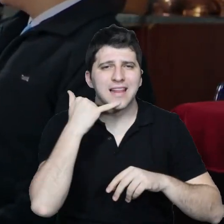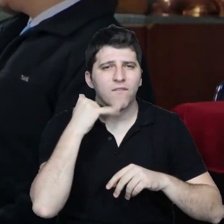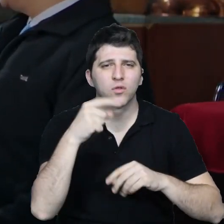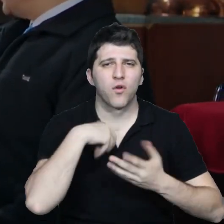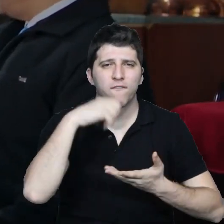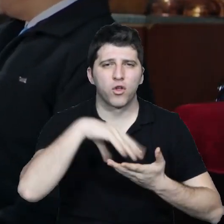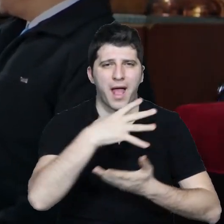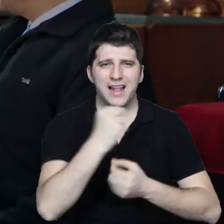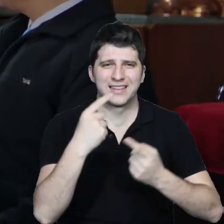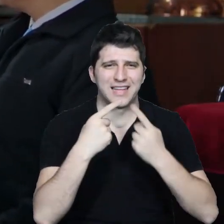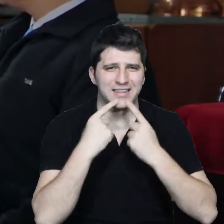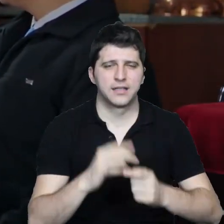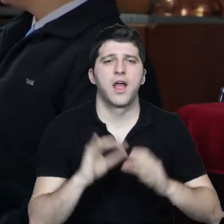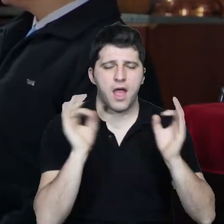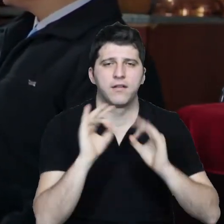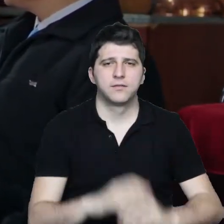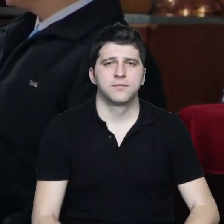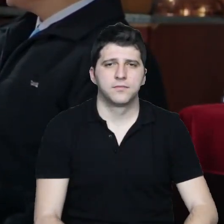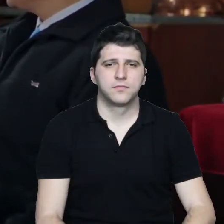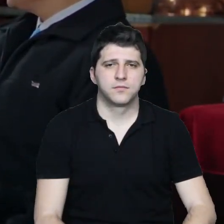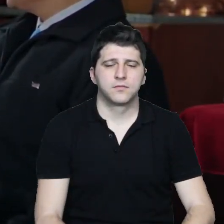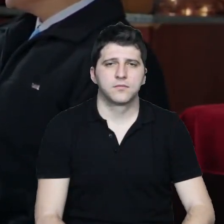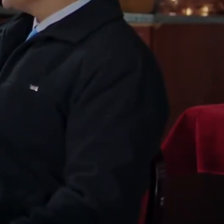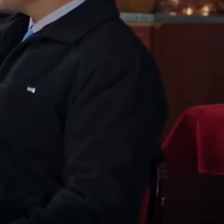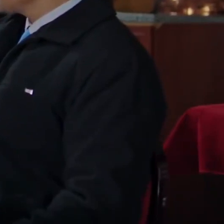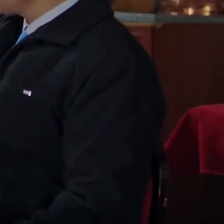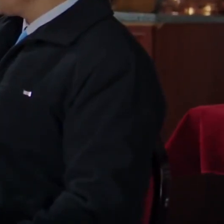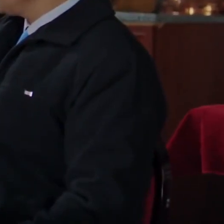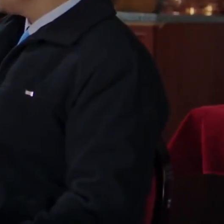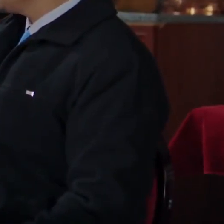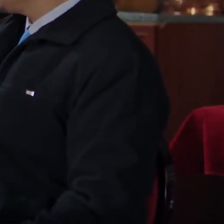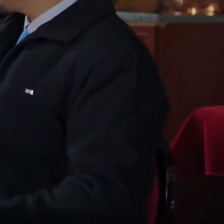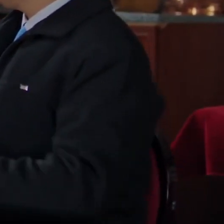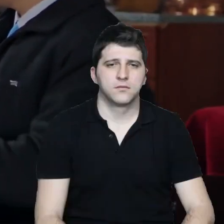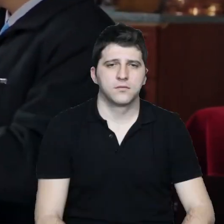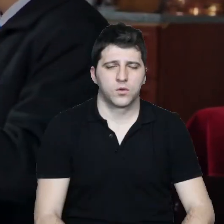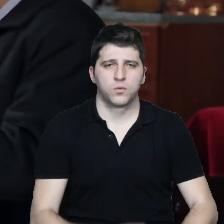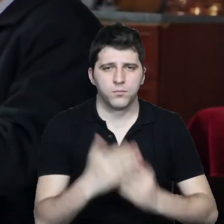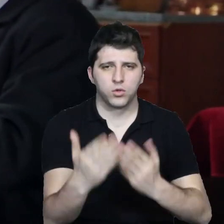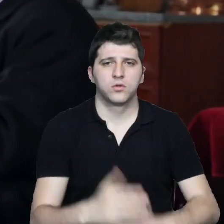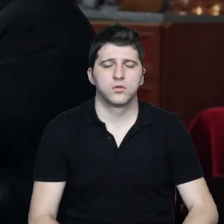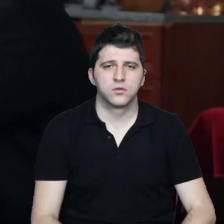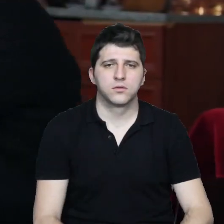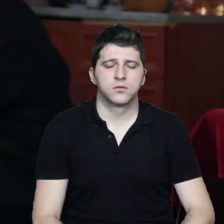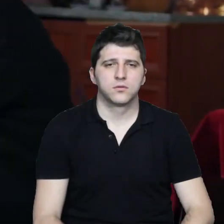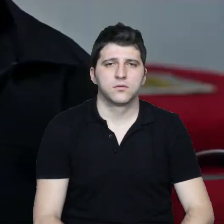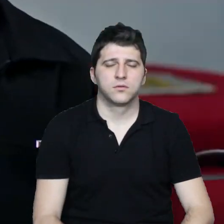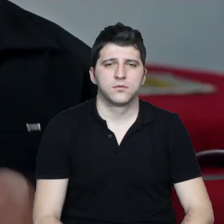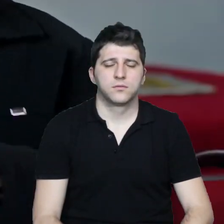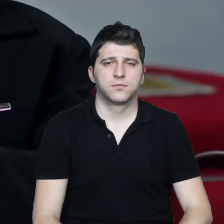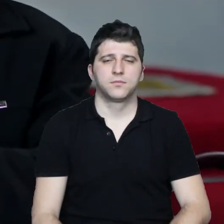iddianamenin fotokopisini aldık demişti. Evet. İç cebinden çıkardı.